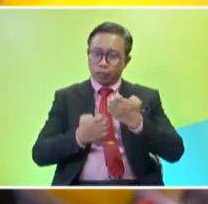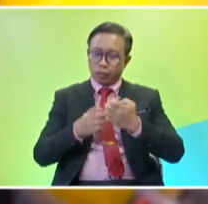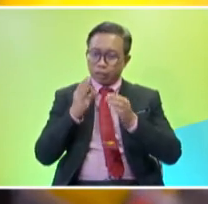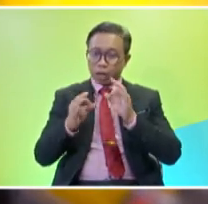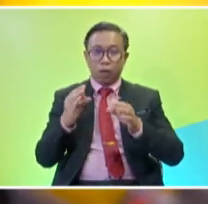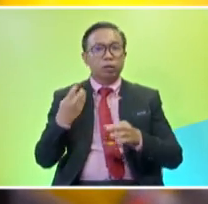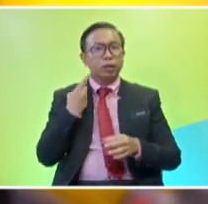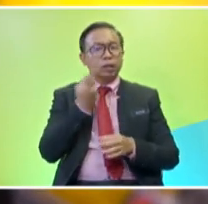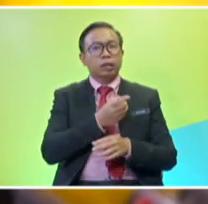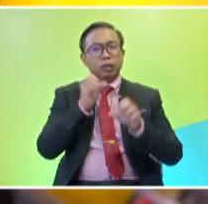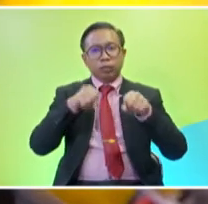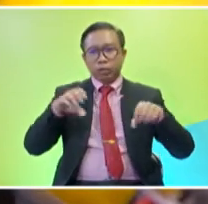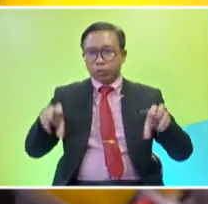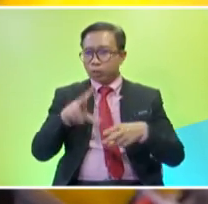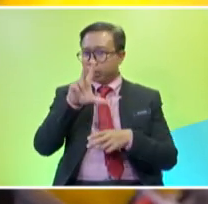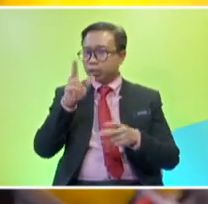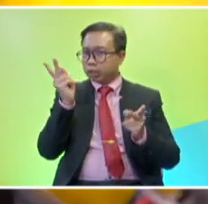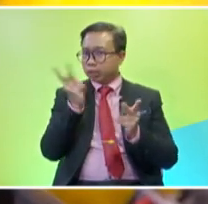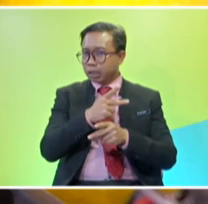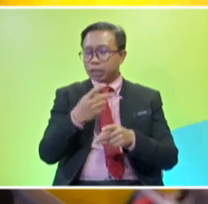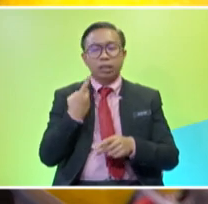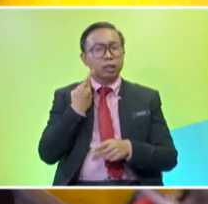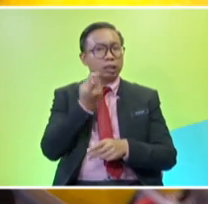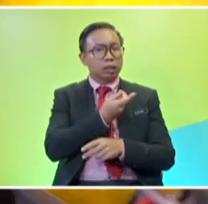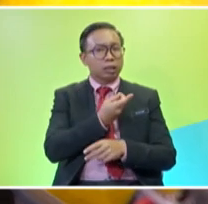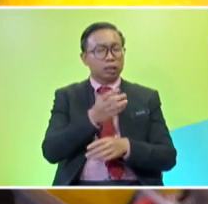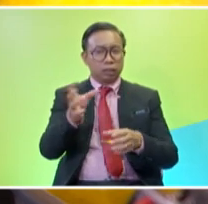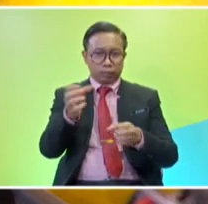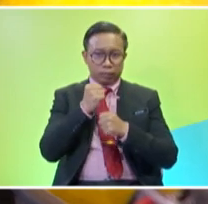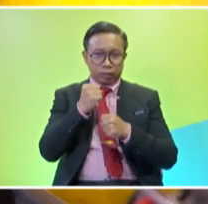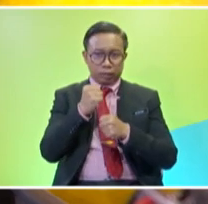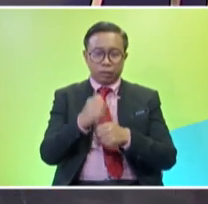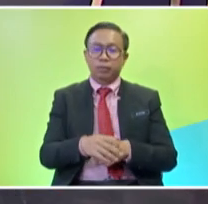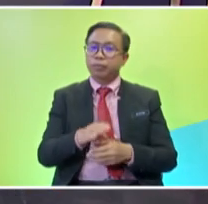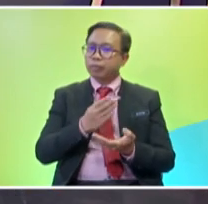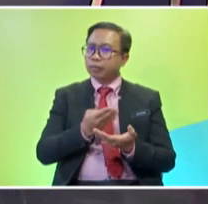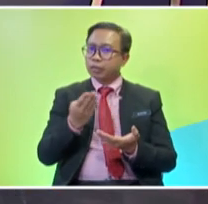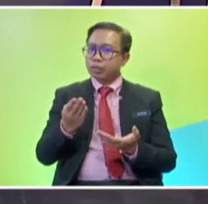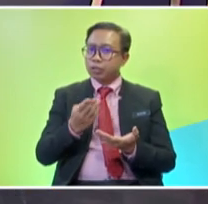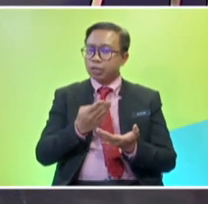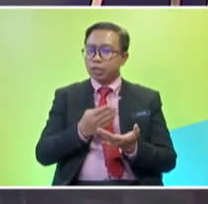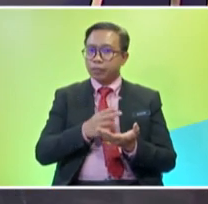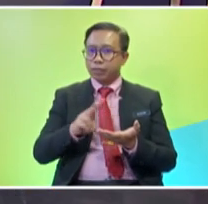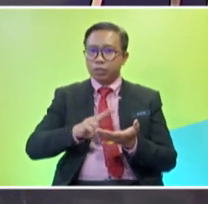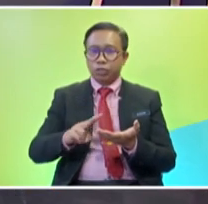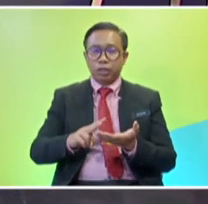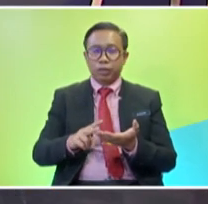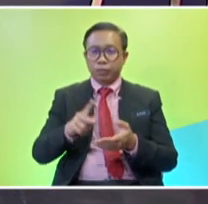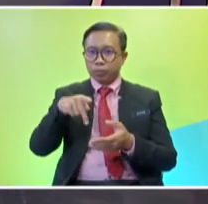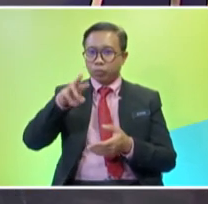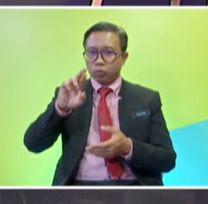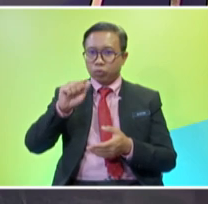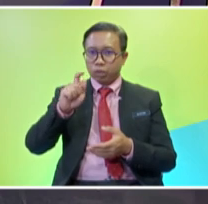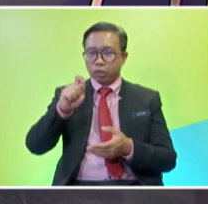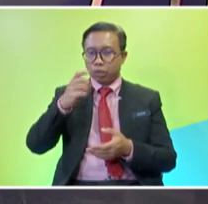buat dalam tiga kali mandinya kita dapatkan bacaan purate lagi bagus oke jadi seterusnya